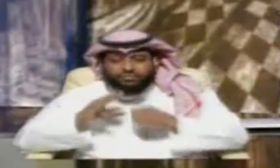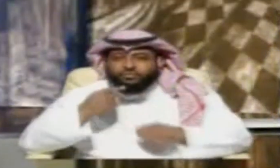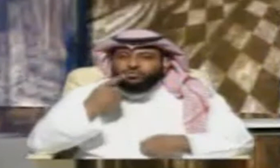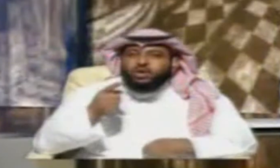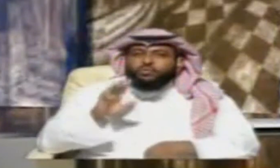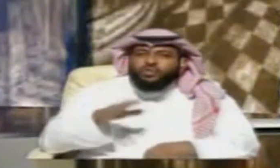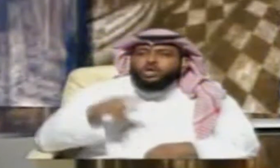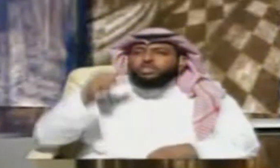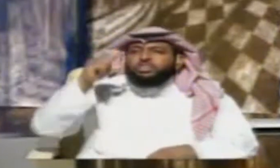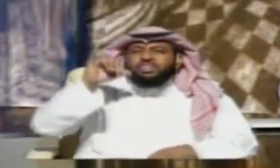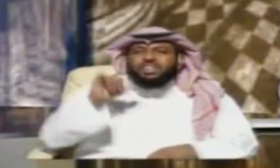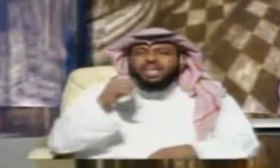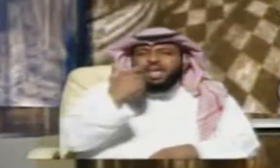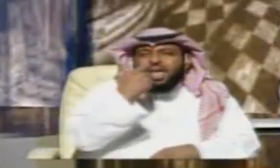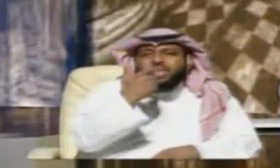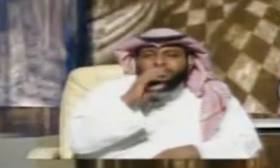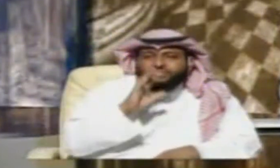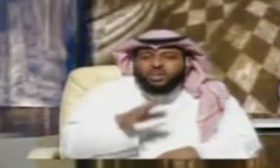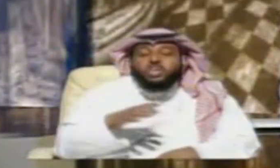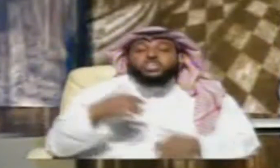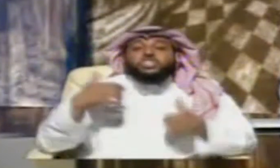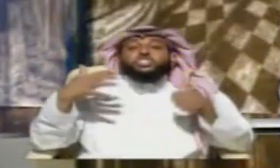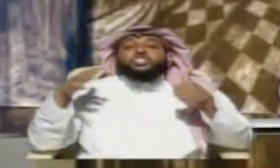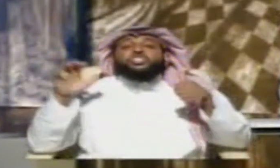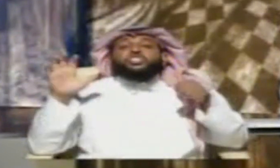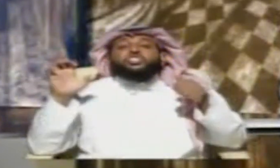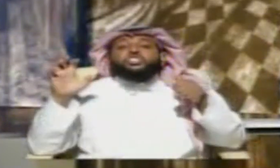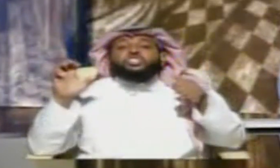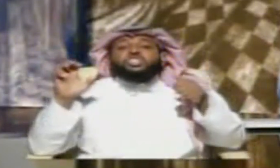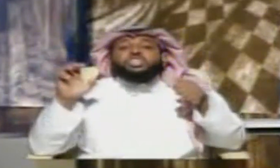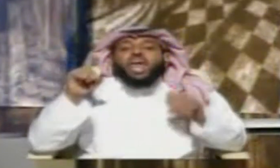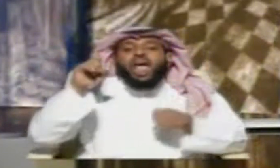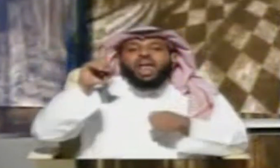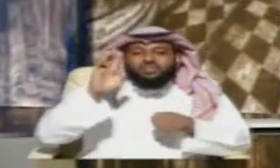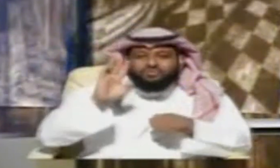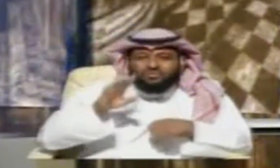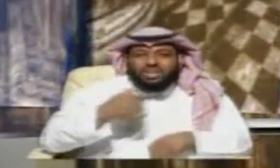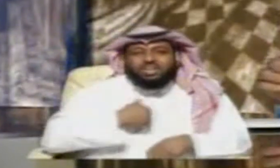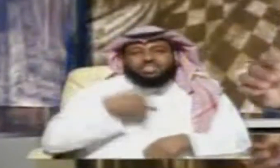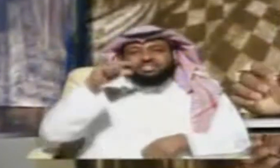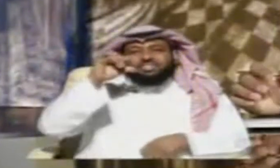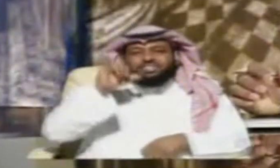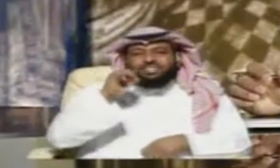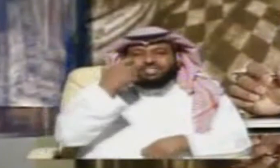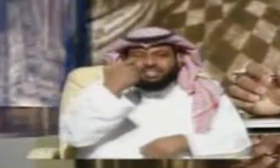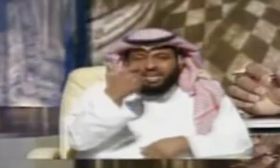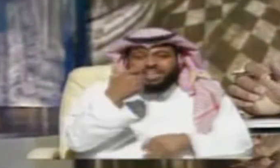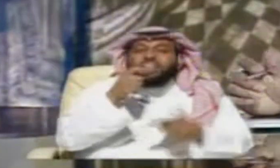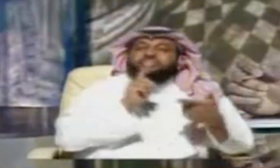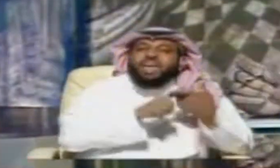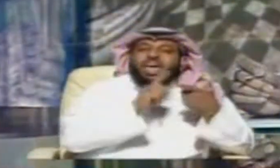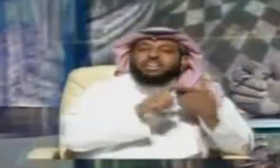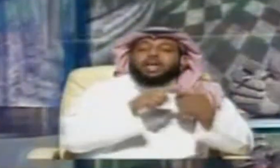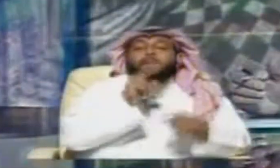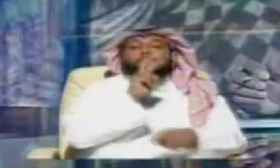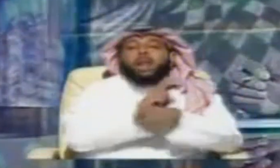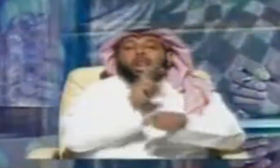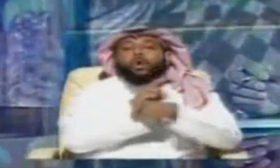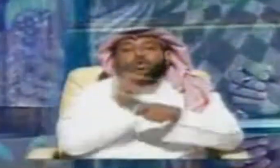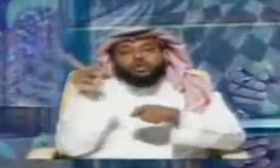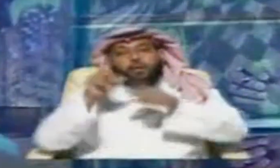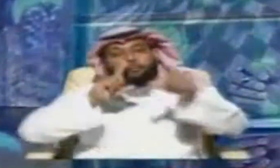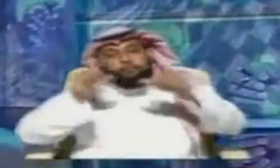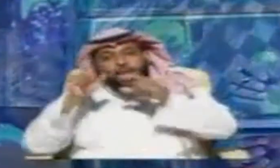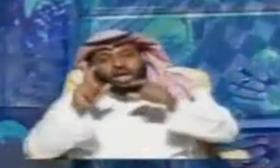مدين ب60,000 ريال سلف من بعض زملائي وعندي كذلك قرض للبنك؟ يعني احتاج نعرف